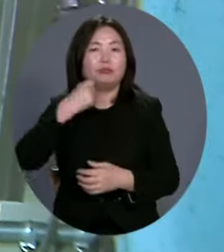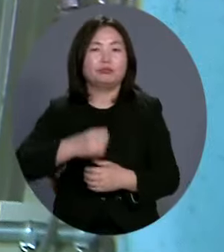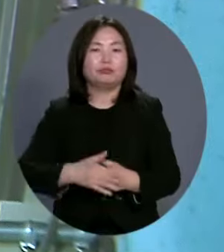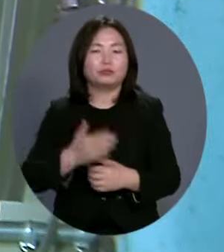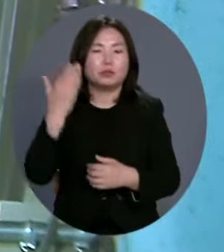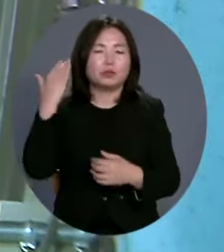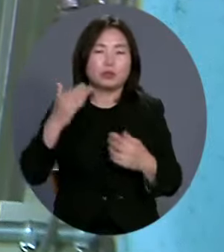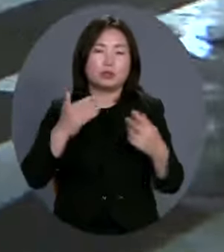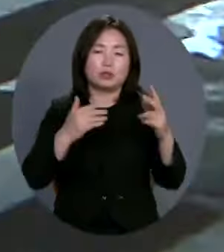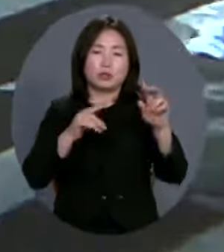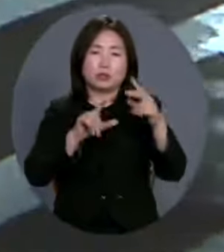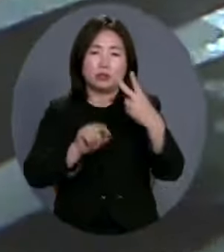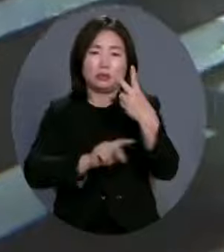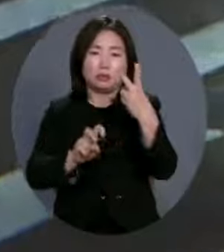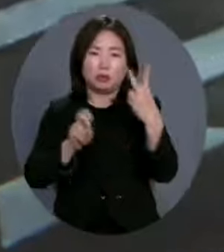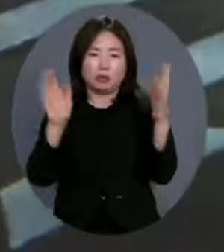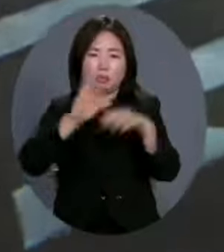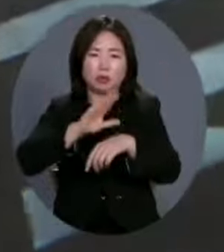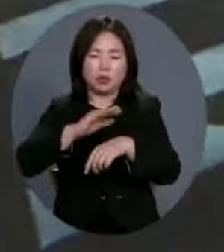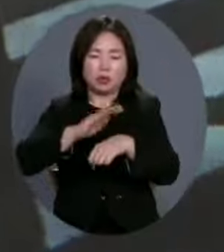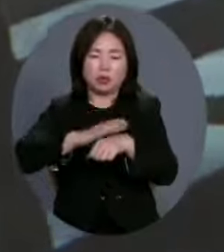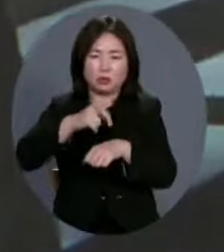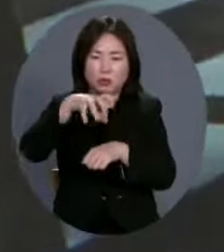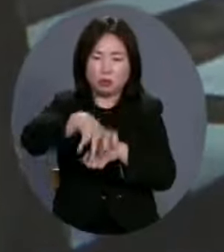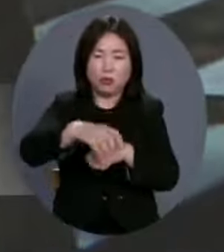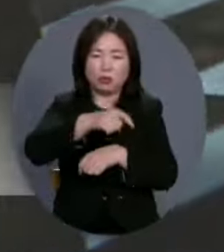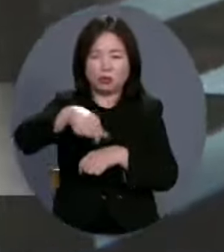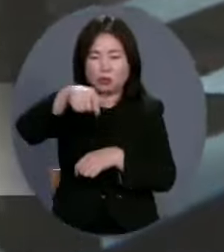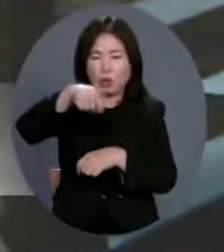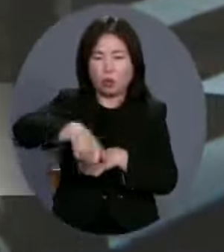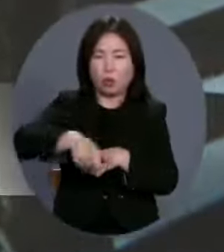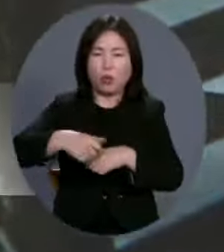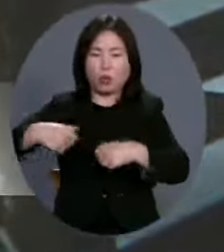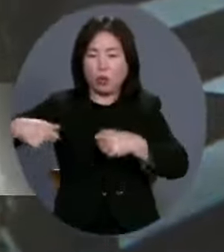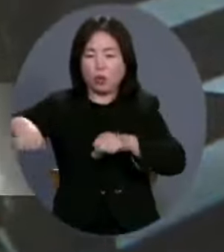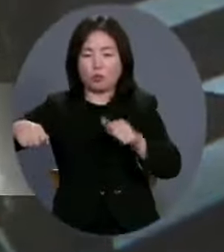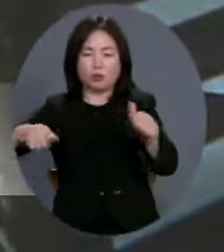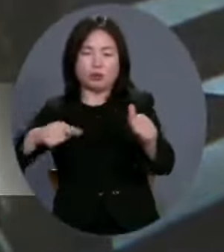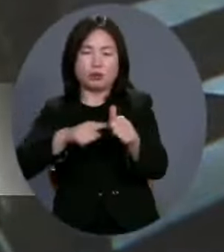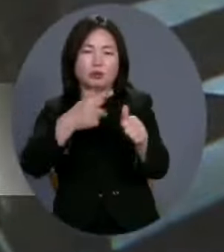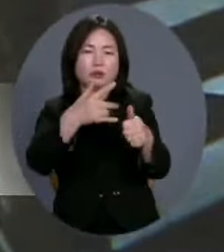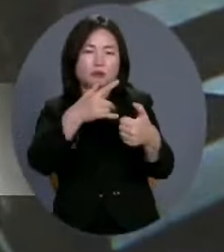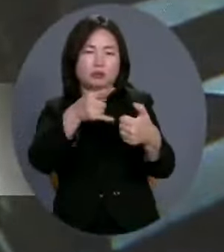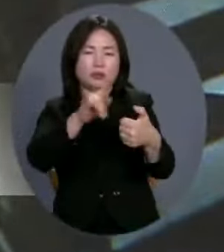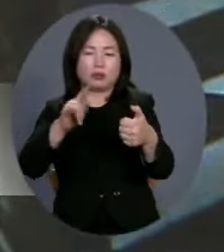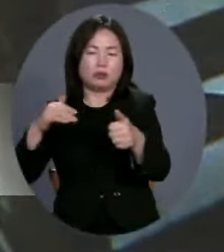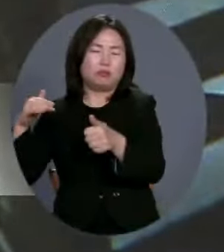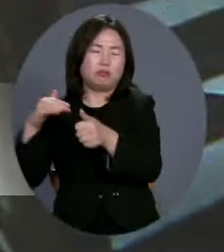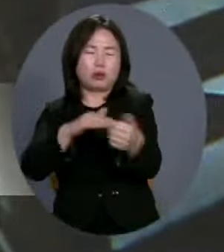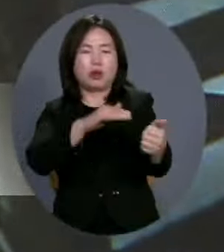지난 20일 밤 11시 13분 경산시 서상동 교차로에서 오토바이가 50대 남자를 치였습니다. 환자를 태운